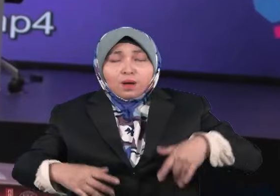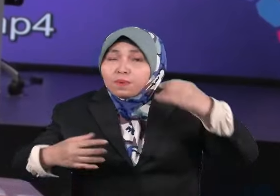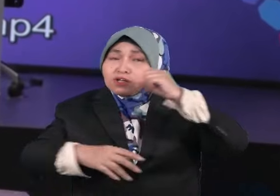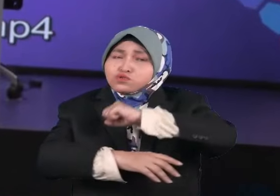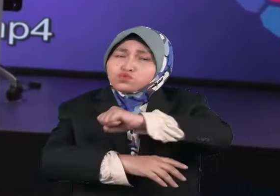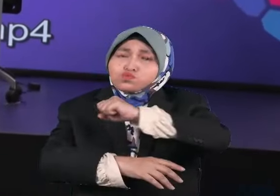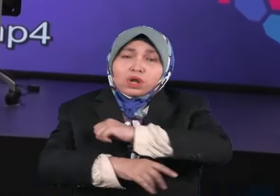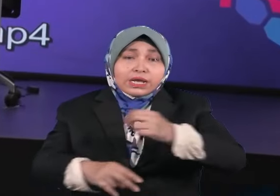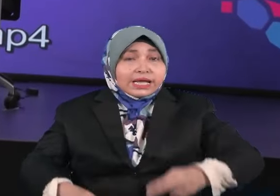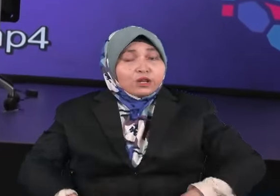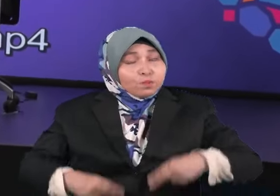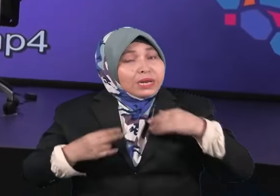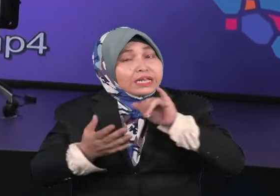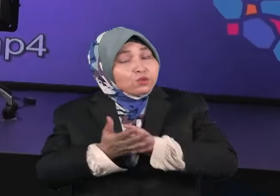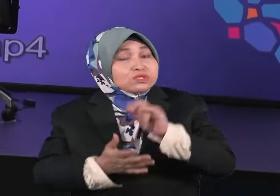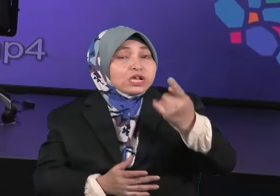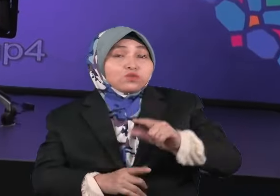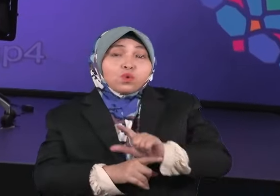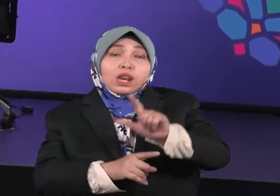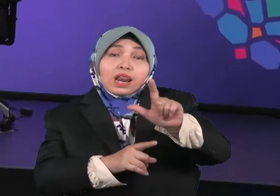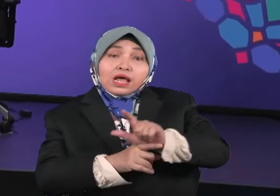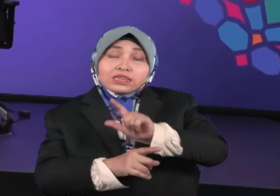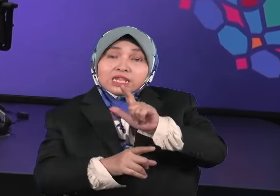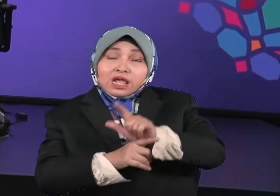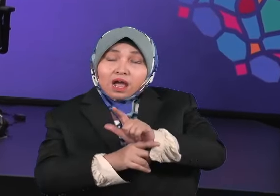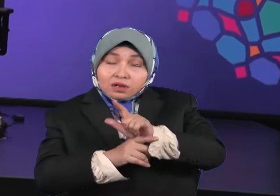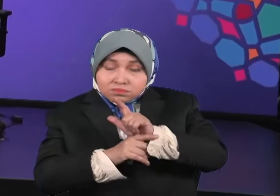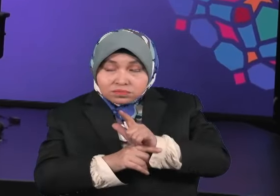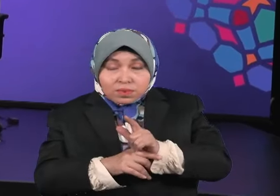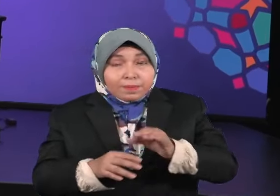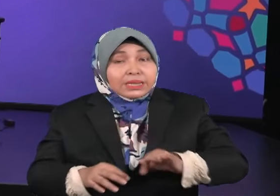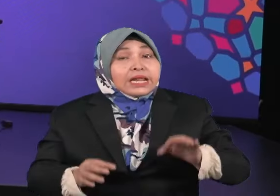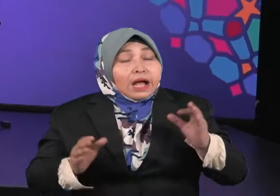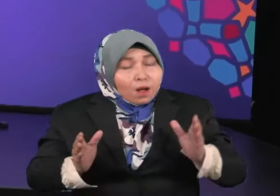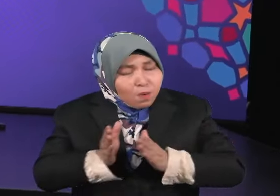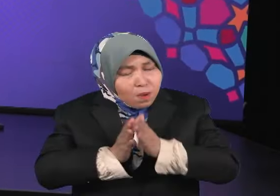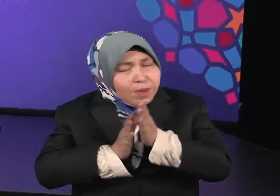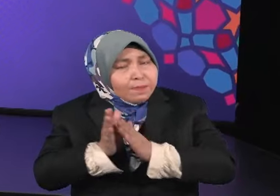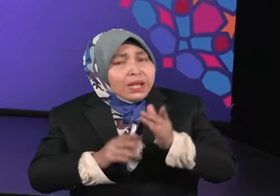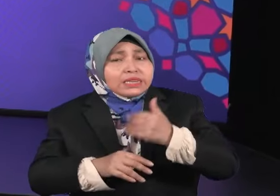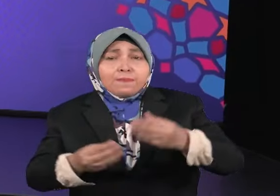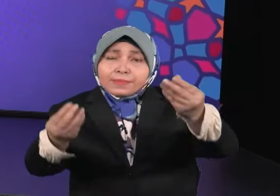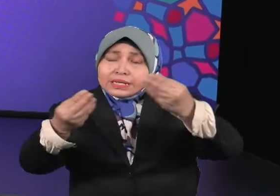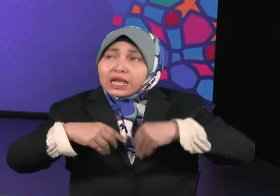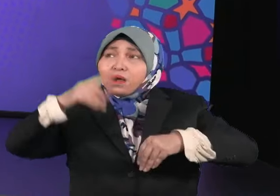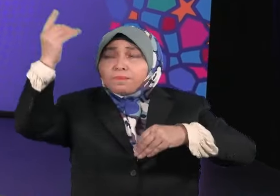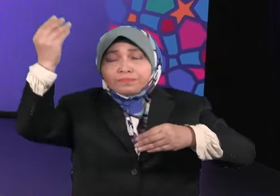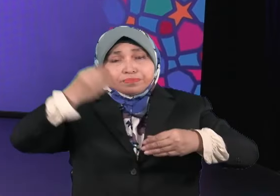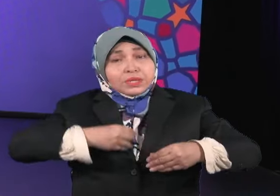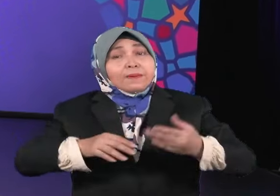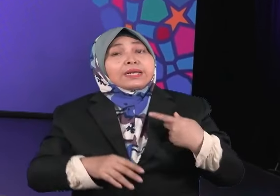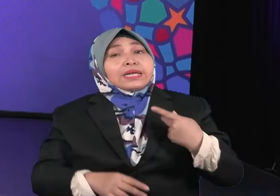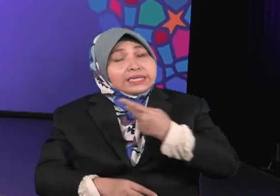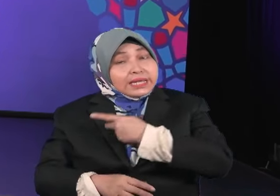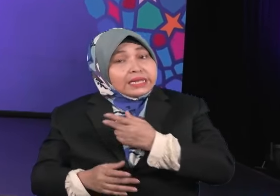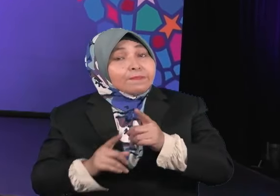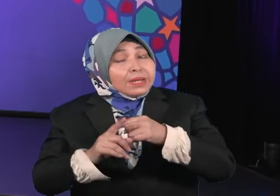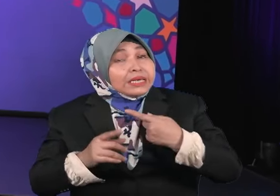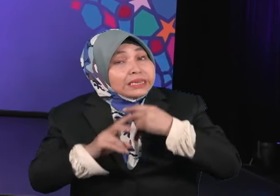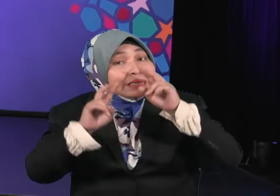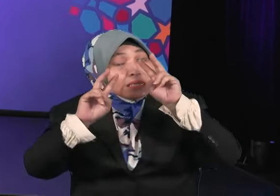dan itulah satu latihan intensif yang Allah berikan kepada kita semua. Jadi bila kita